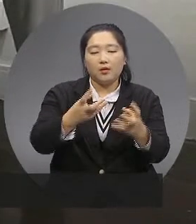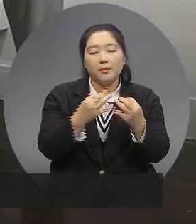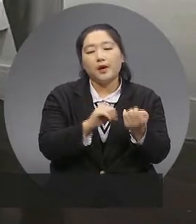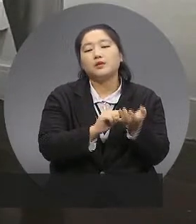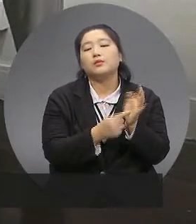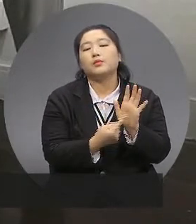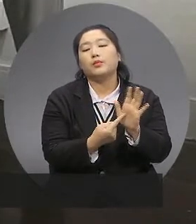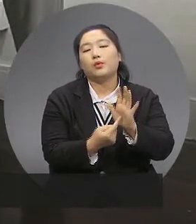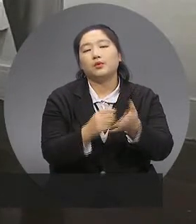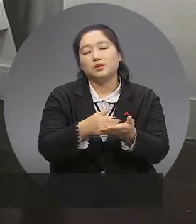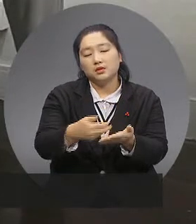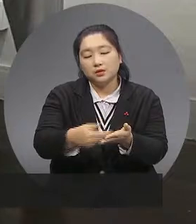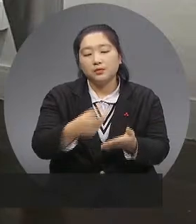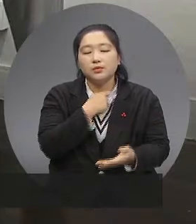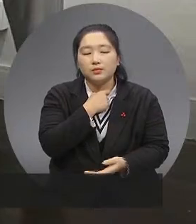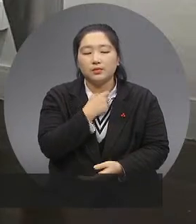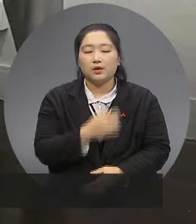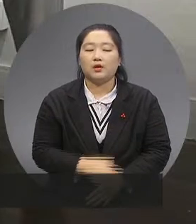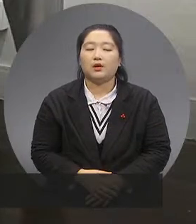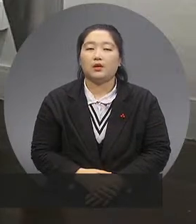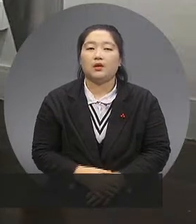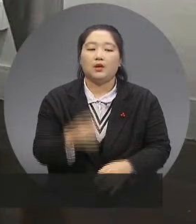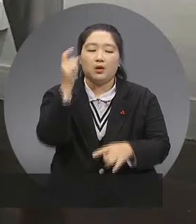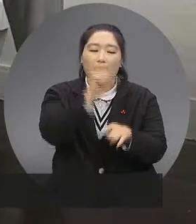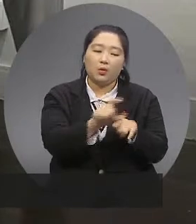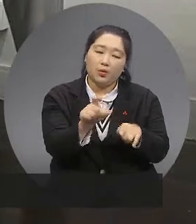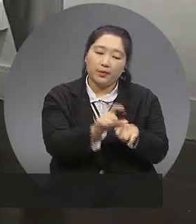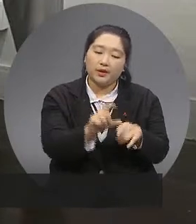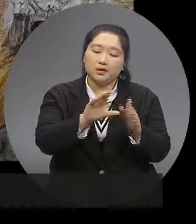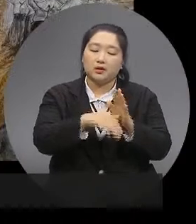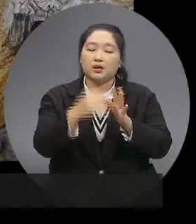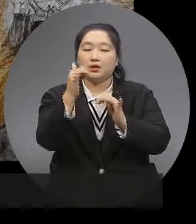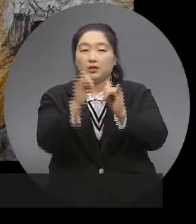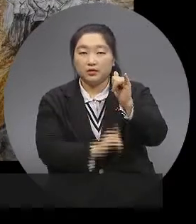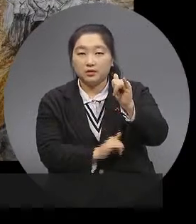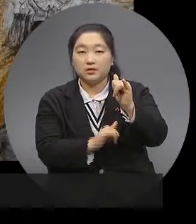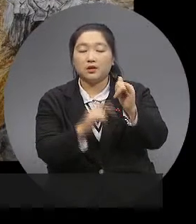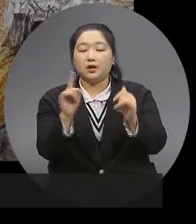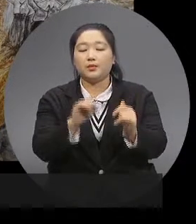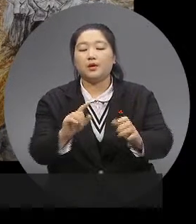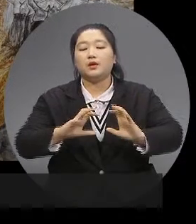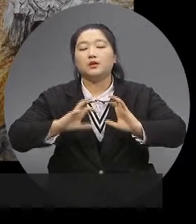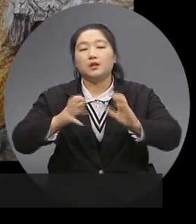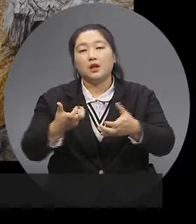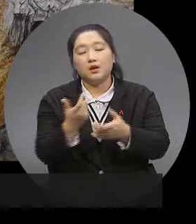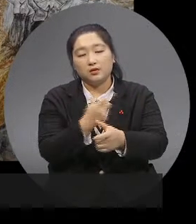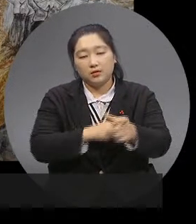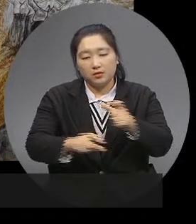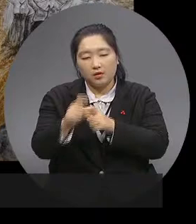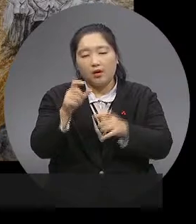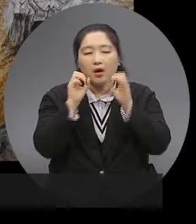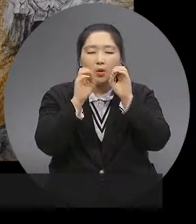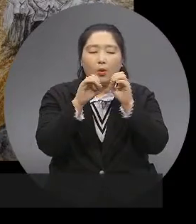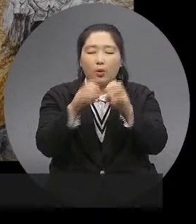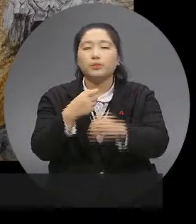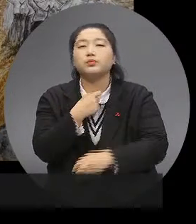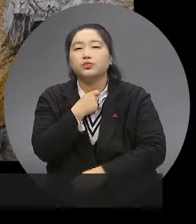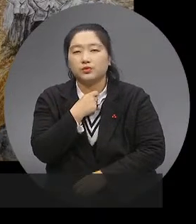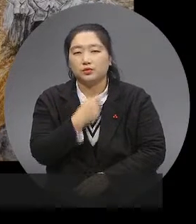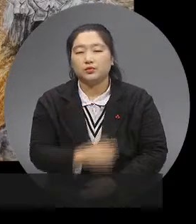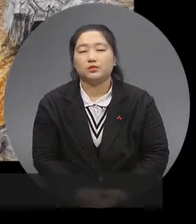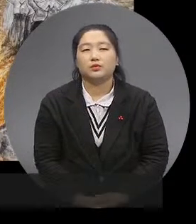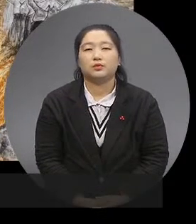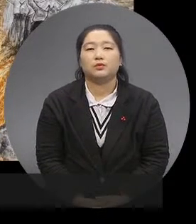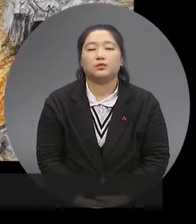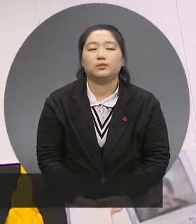또 자세히 설명을 해보고 싶습니다. 고민이나 때였던 역사를 좀 더 세계적으로 알리고